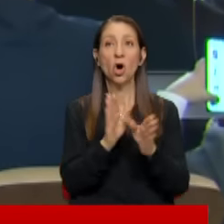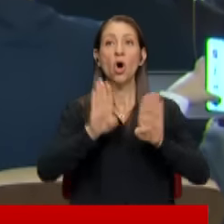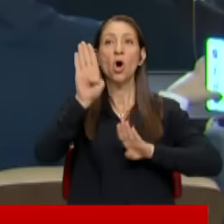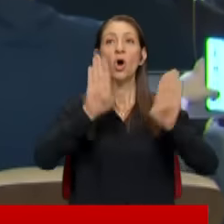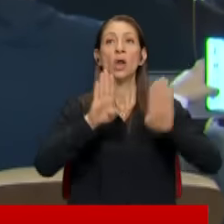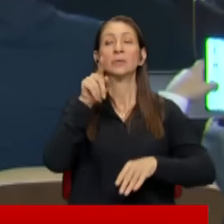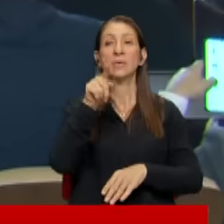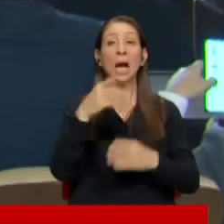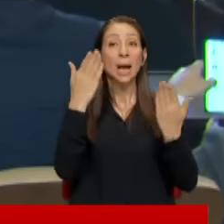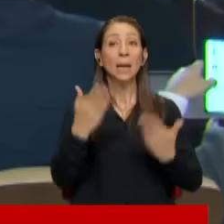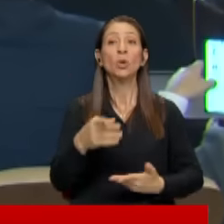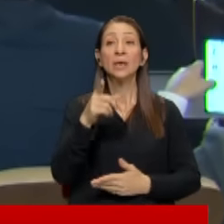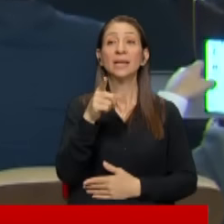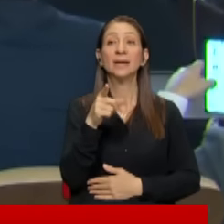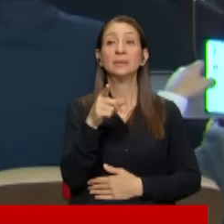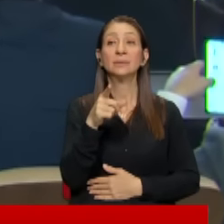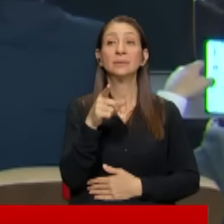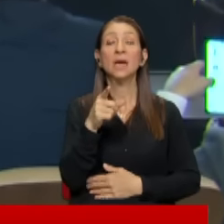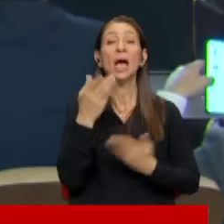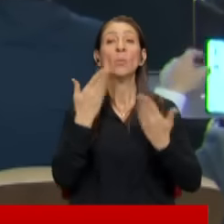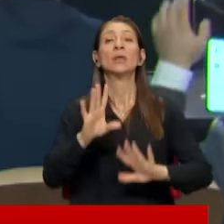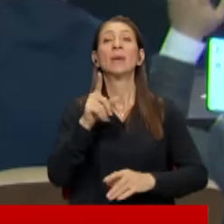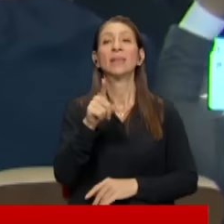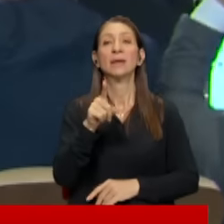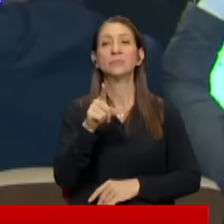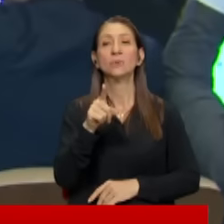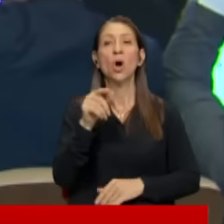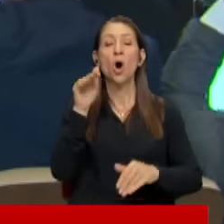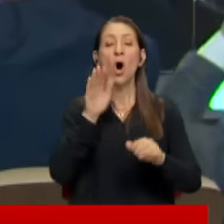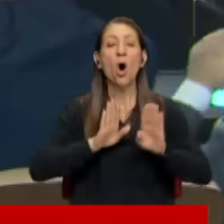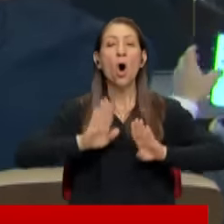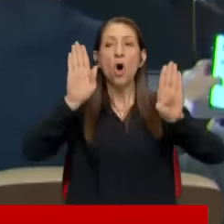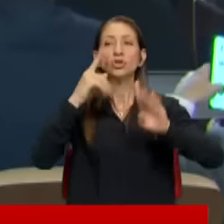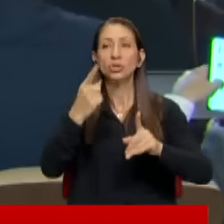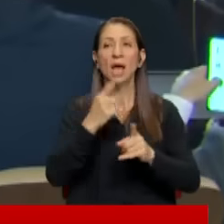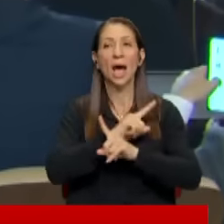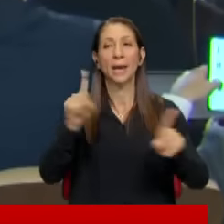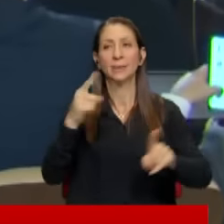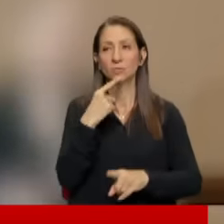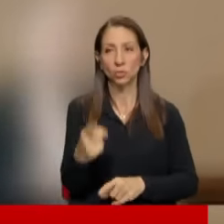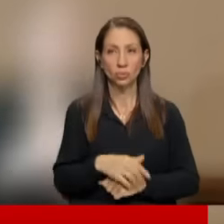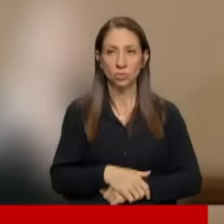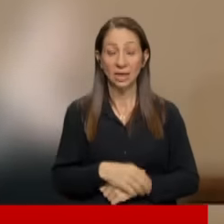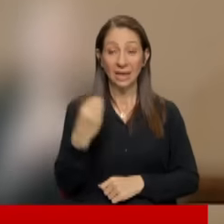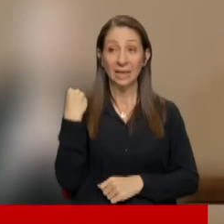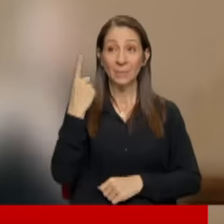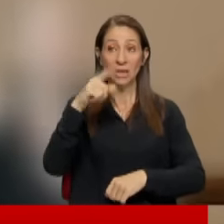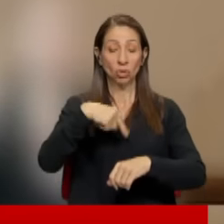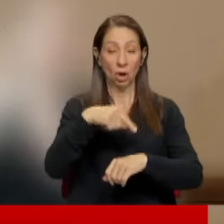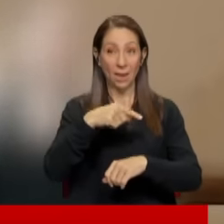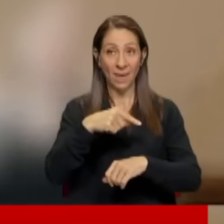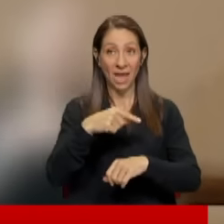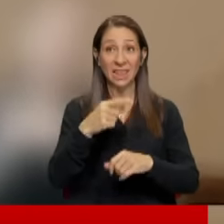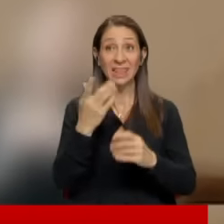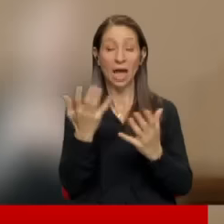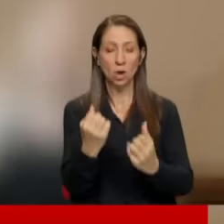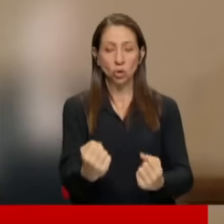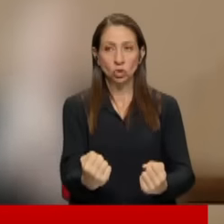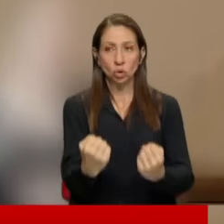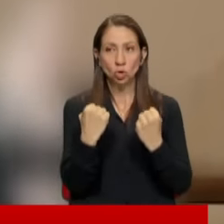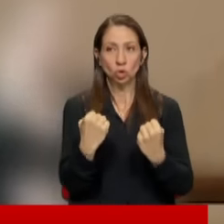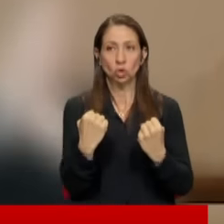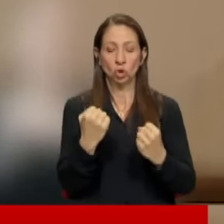oylarınıza sunuyorum. Kabul edenler, etmeyenler oy çokluğuyla reddedilmiştir. Yeni bir döneme daha güçlü